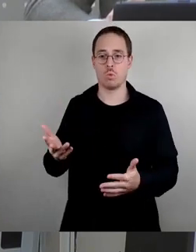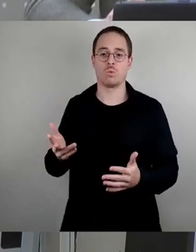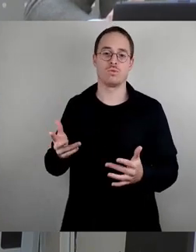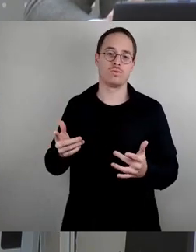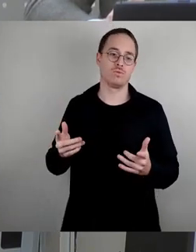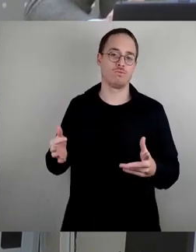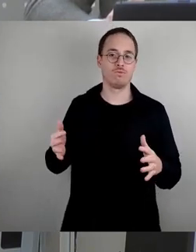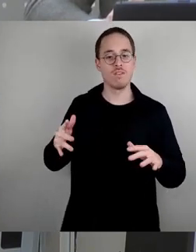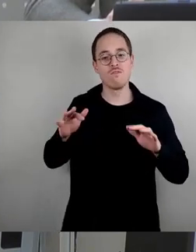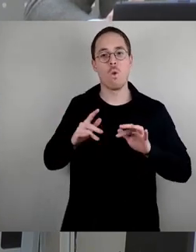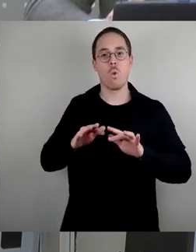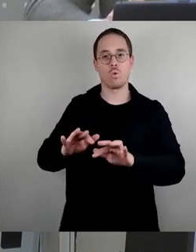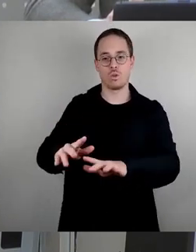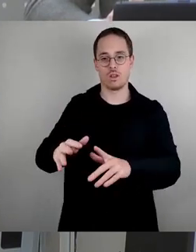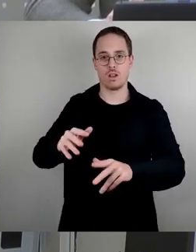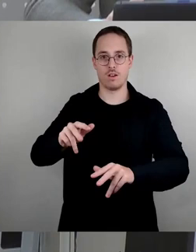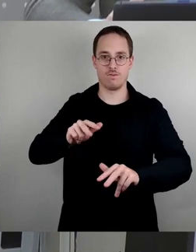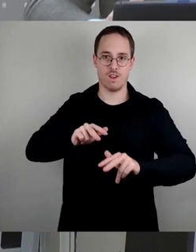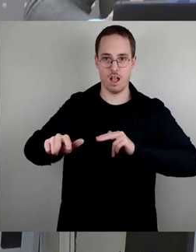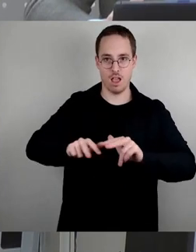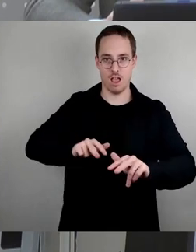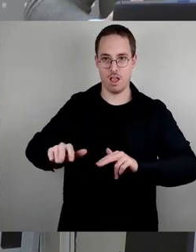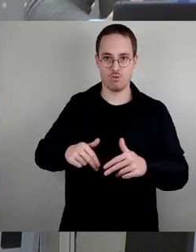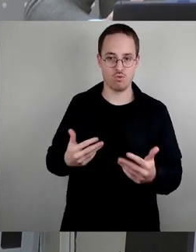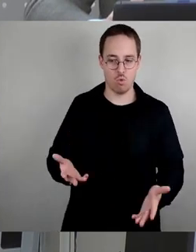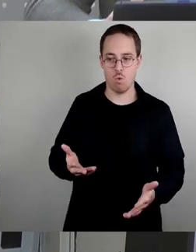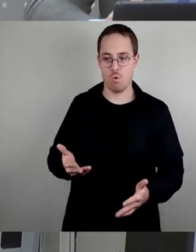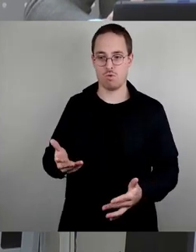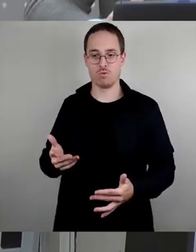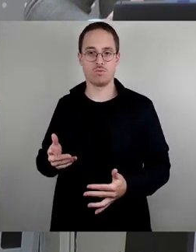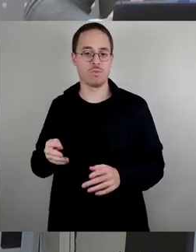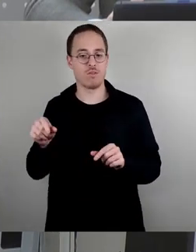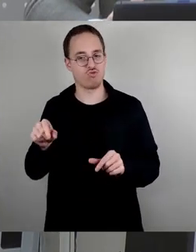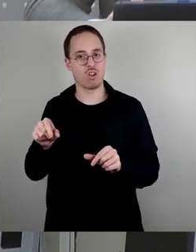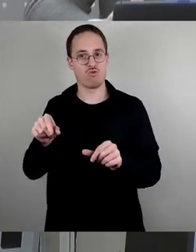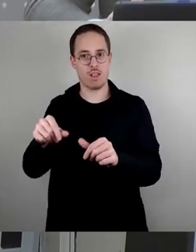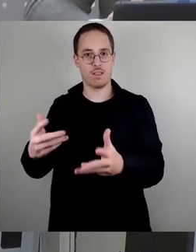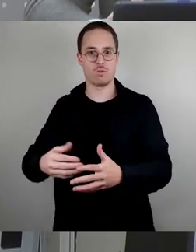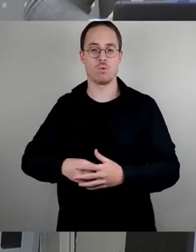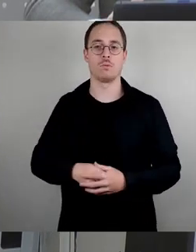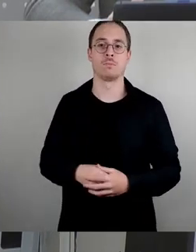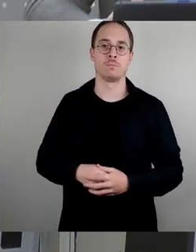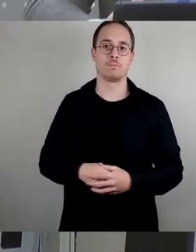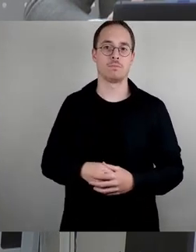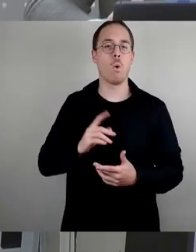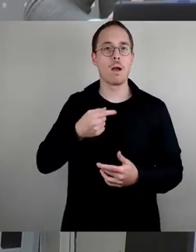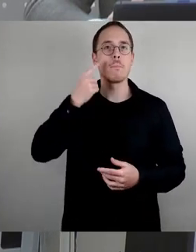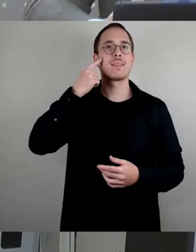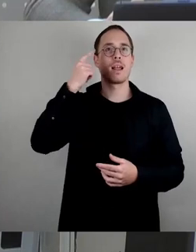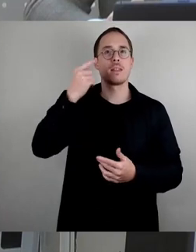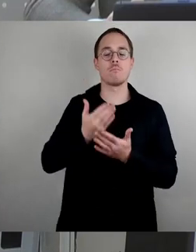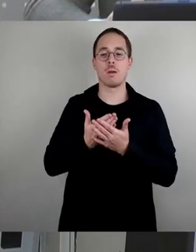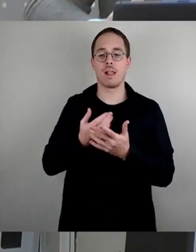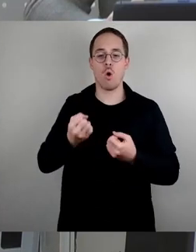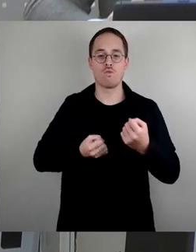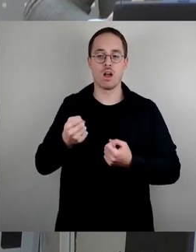erstaunt ist, es ist ein Radfahrer da, der gehört er gar nicht hin. Also wir bauen hier auch eine schwierige Mentalität auf. Zumal, wenn eben, wie das auch immer kolportiert